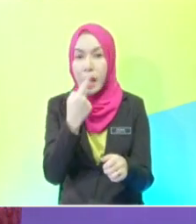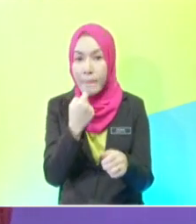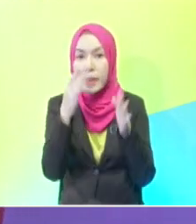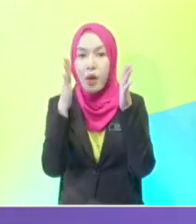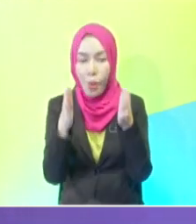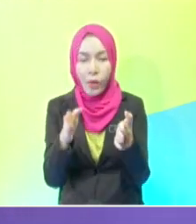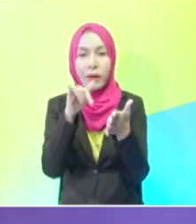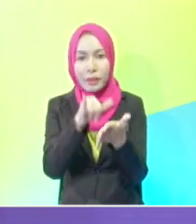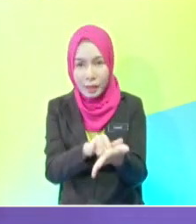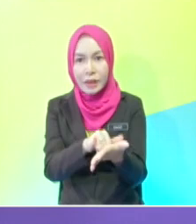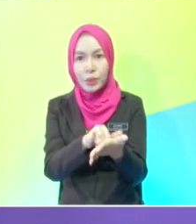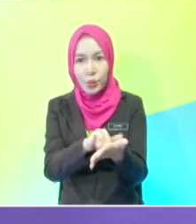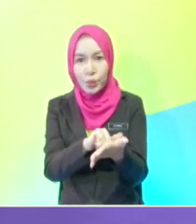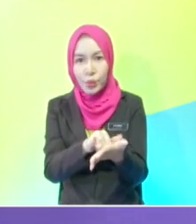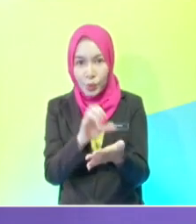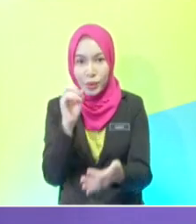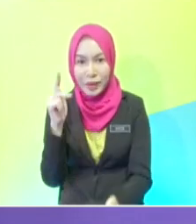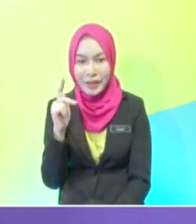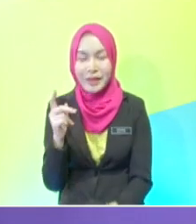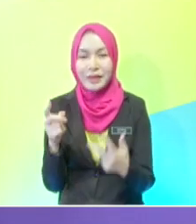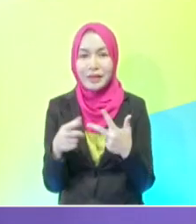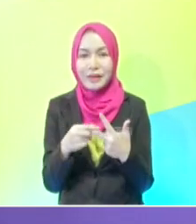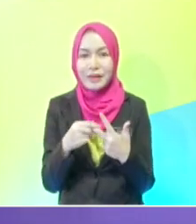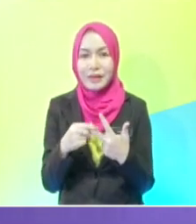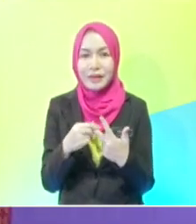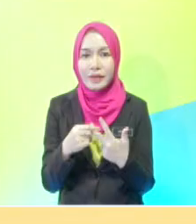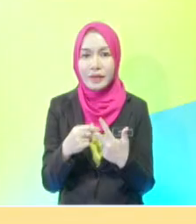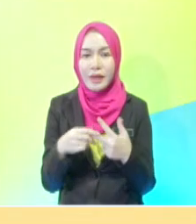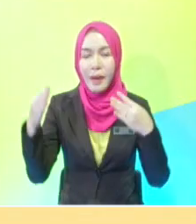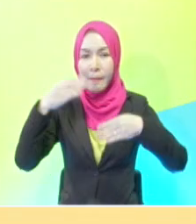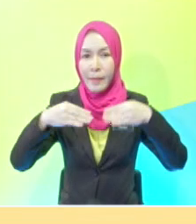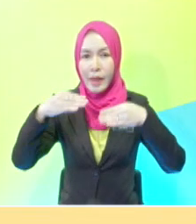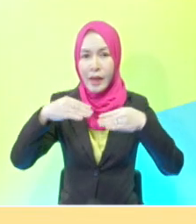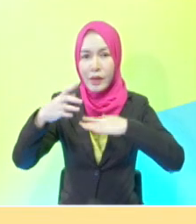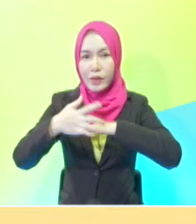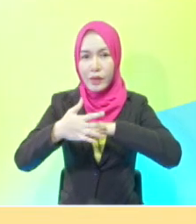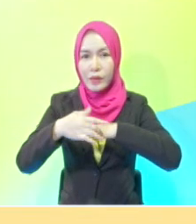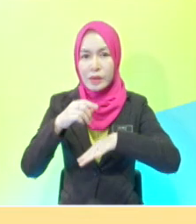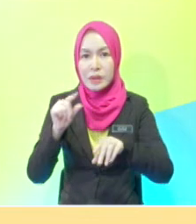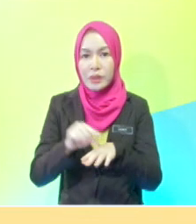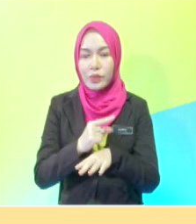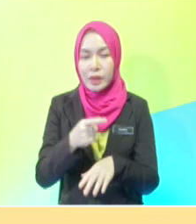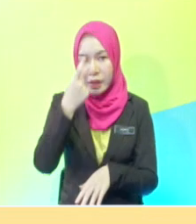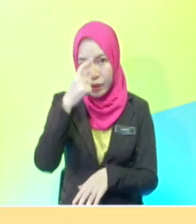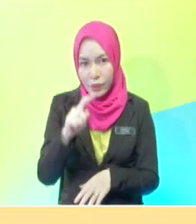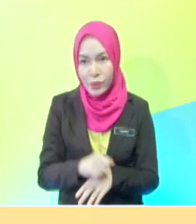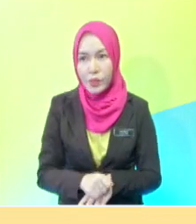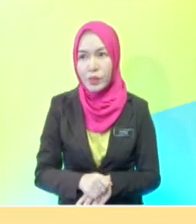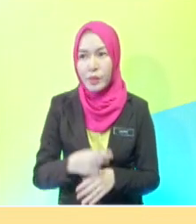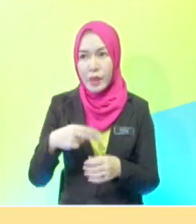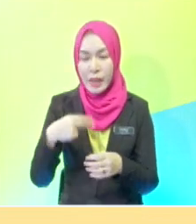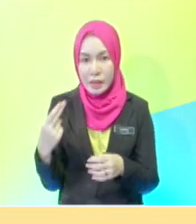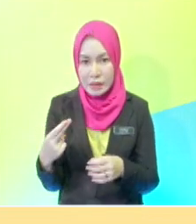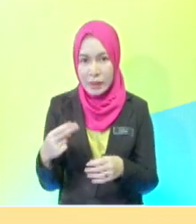yang ketiga teknologi juga digunakan untuk menghasilkan tumbuhan yang berpolasi dengan